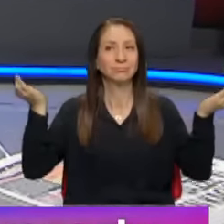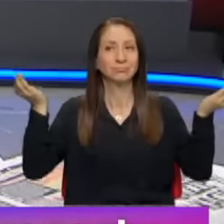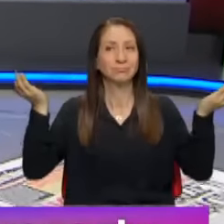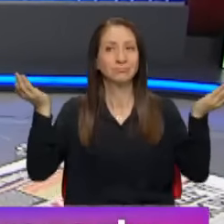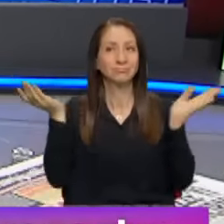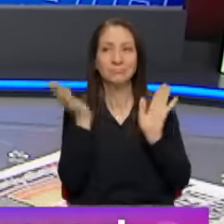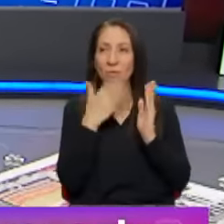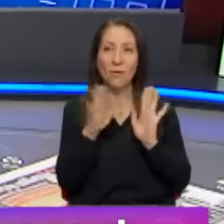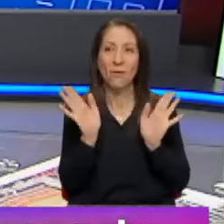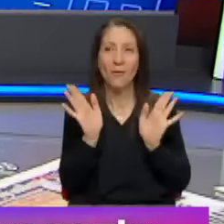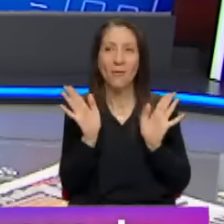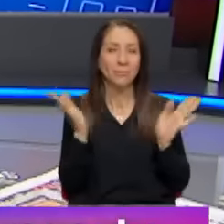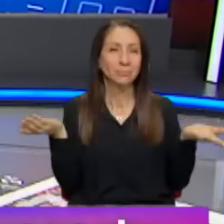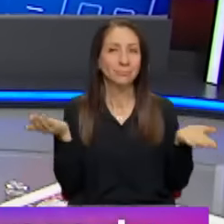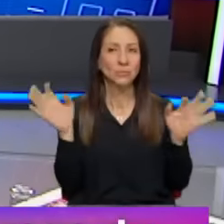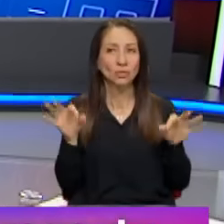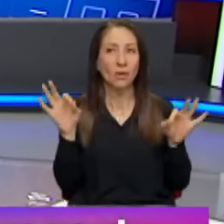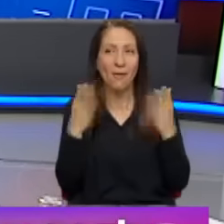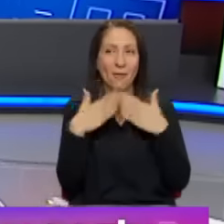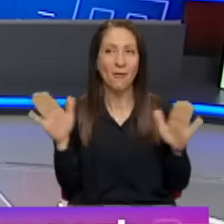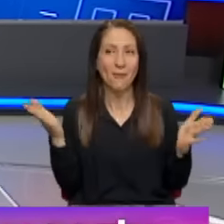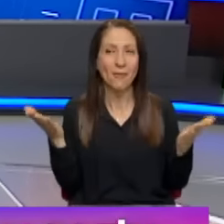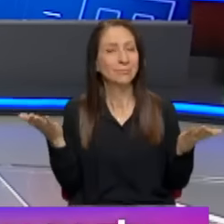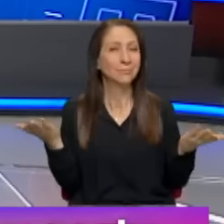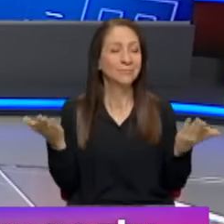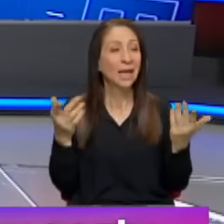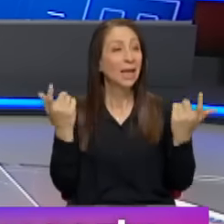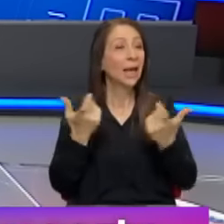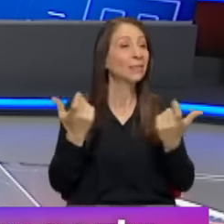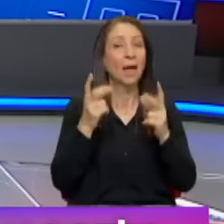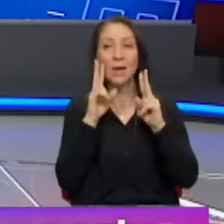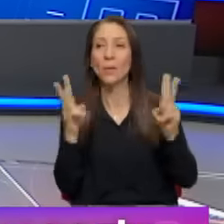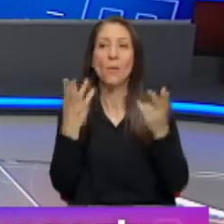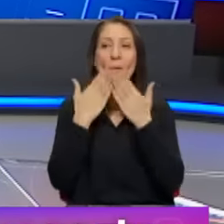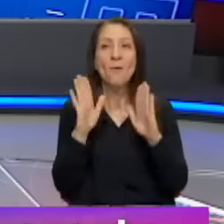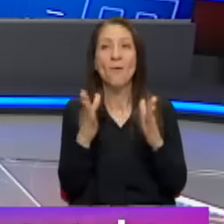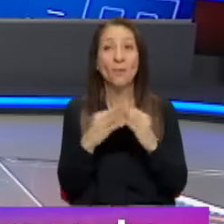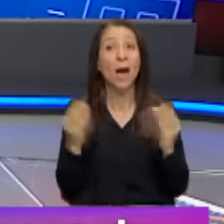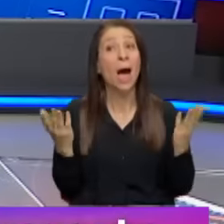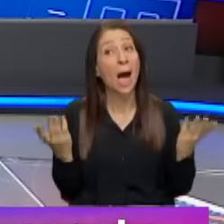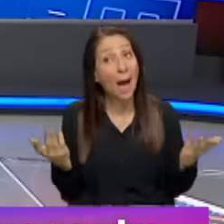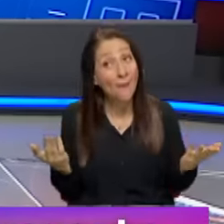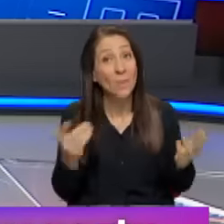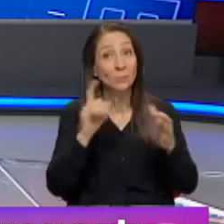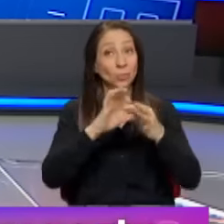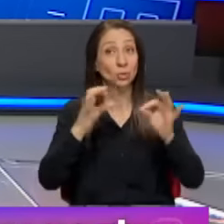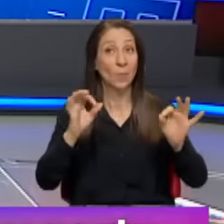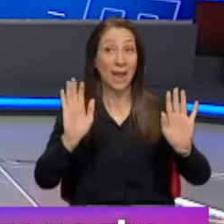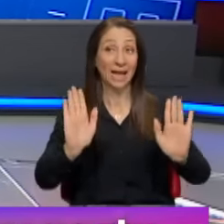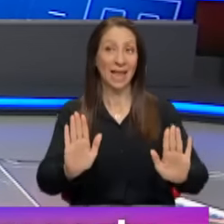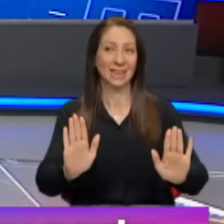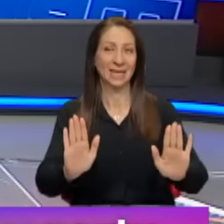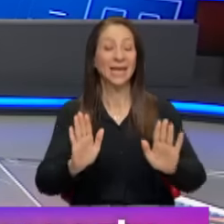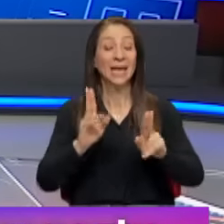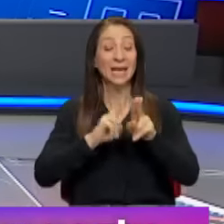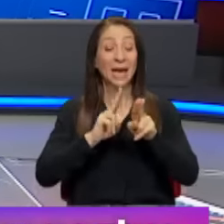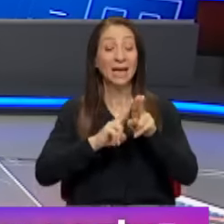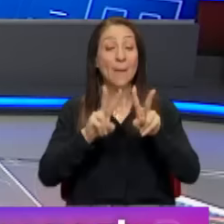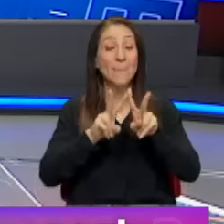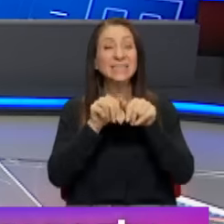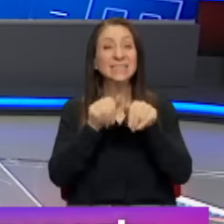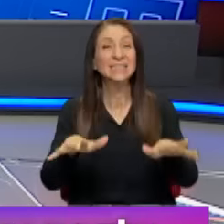Kendisi yok şu anda ortalarda. Hiçbir yerde göremiyorsunuz kendisini ama bu sözleri kaldı. Kur korumalı